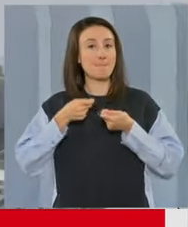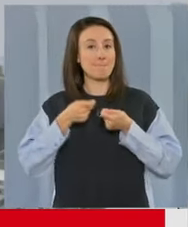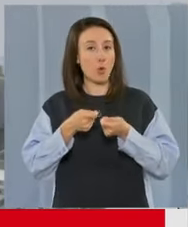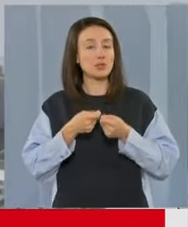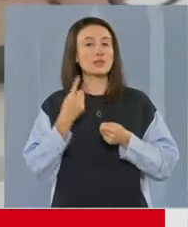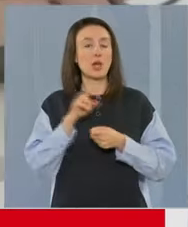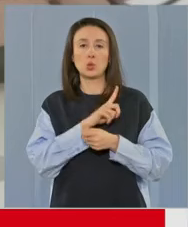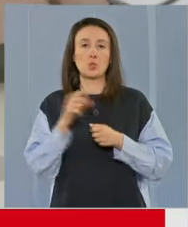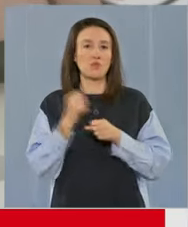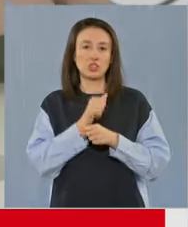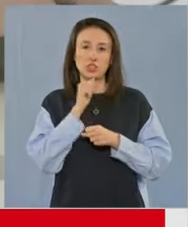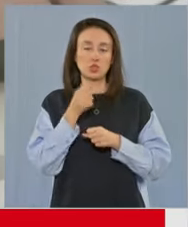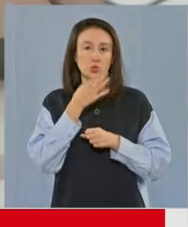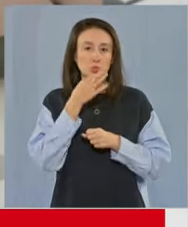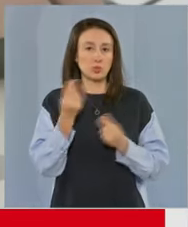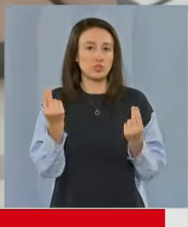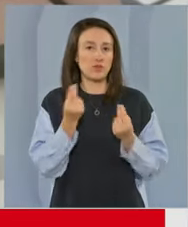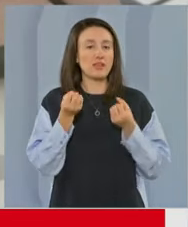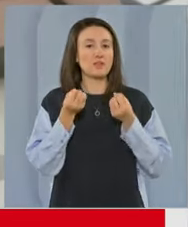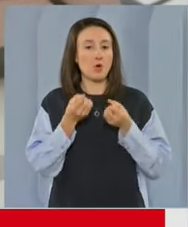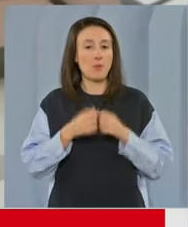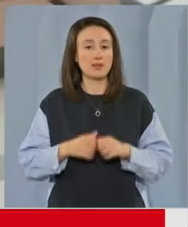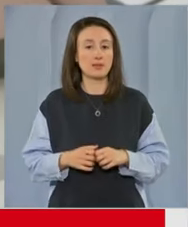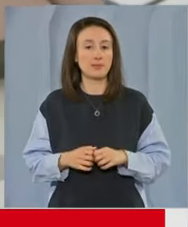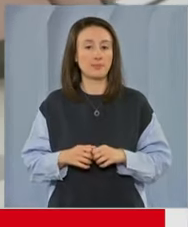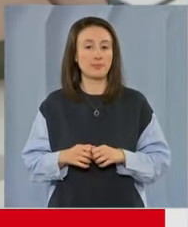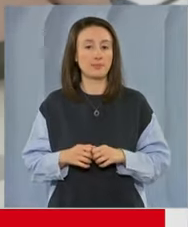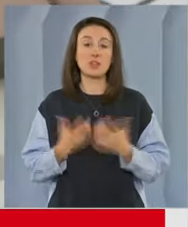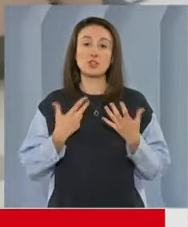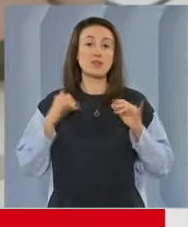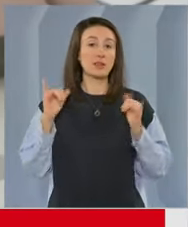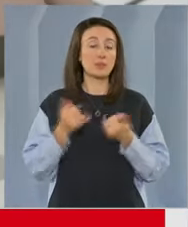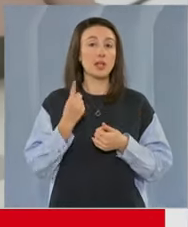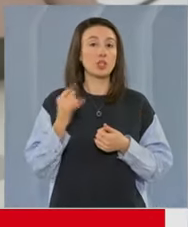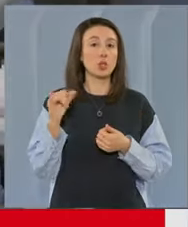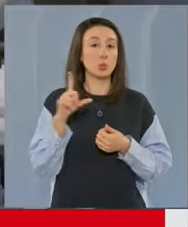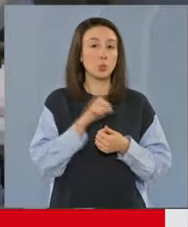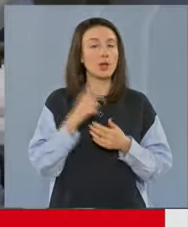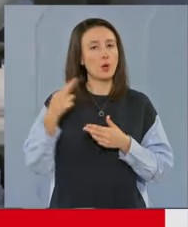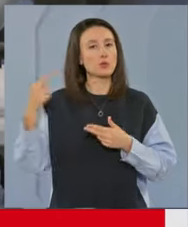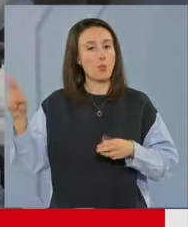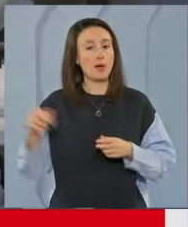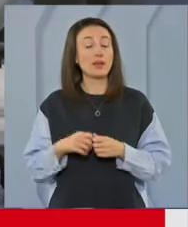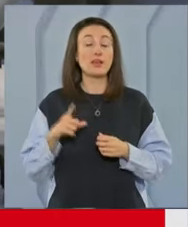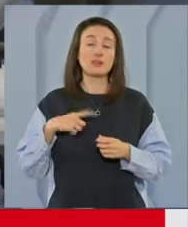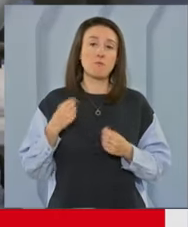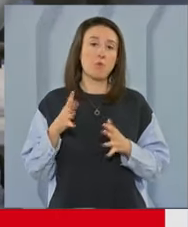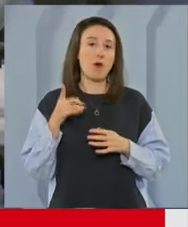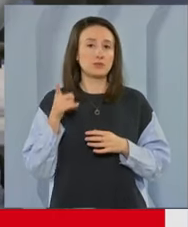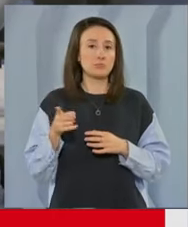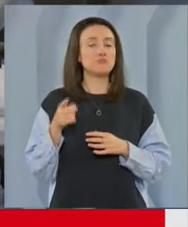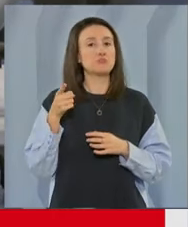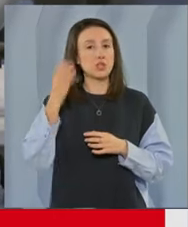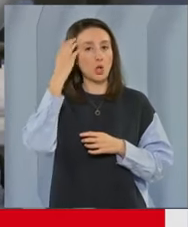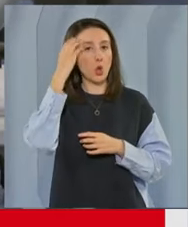dar nu făcea niciun fel de precizare ce se va întâmpla de la 1 iulie încolo. Deci este foarte posibil să fim în